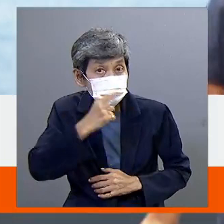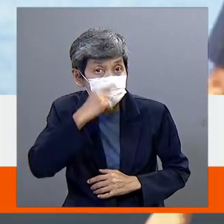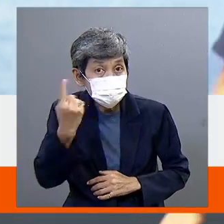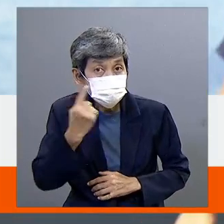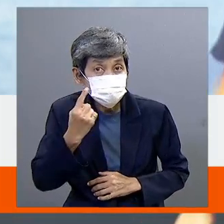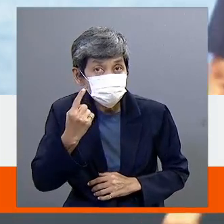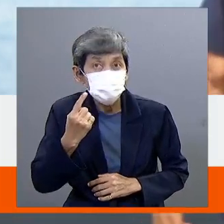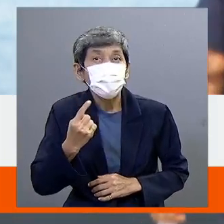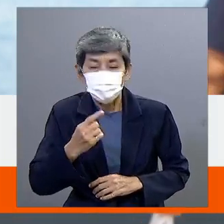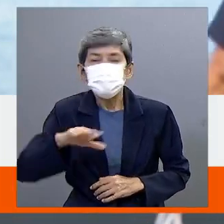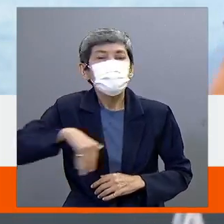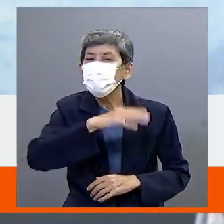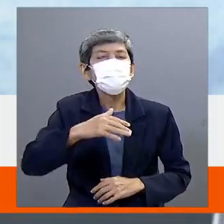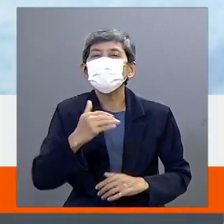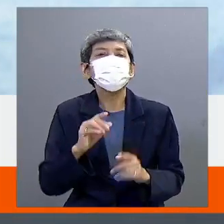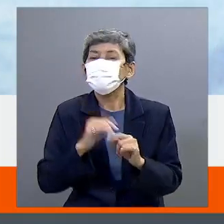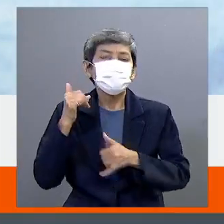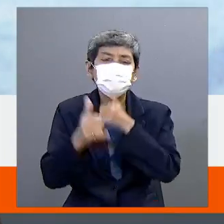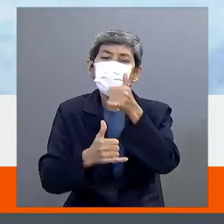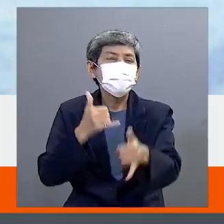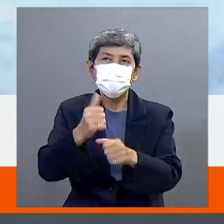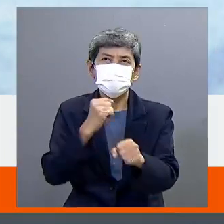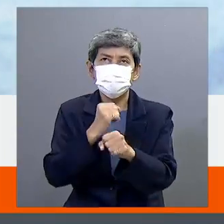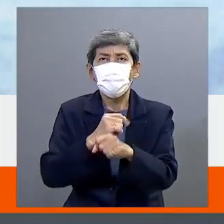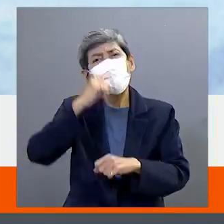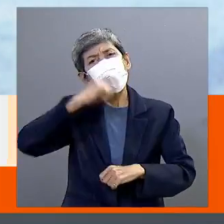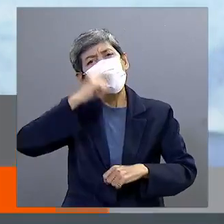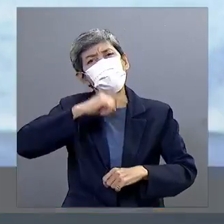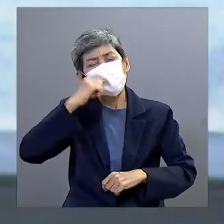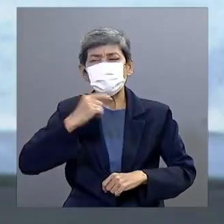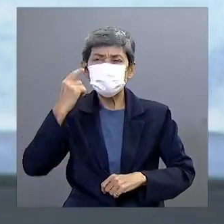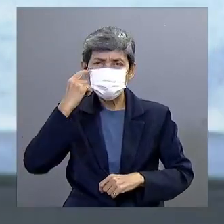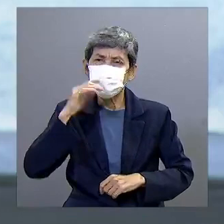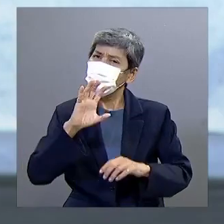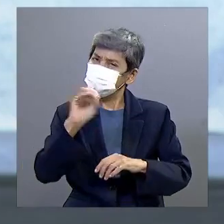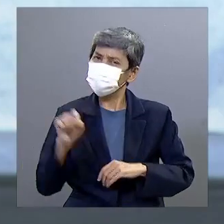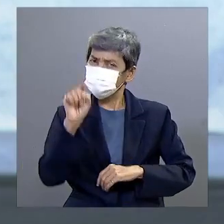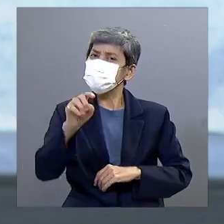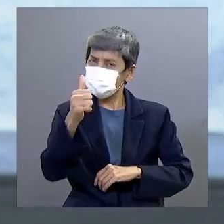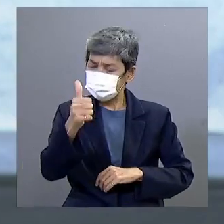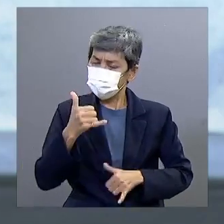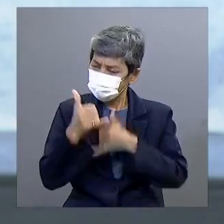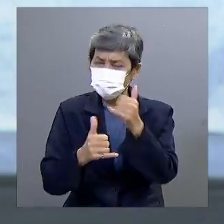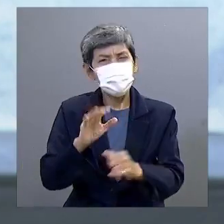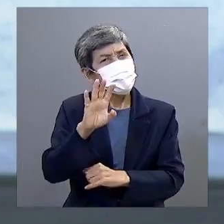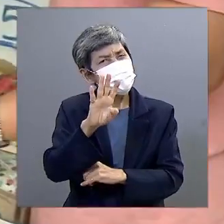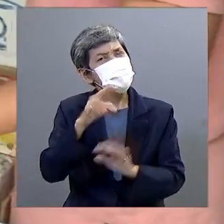ทั้งหมดคนเข้าศูนย์นะฮะคนไทยถือว่าเราเฉลี่ยกลับมา 50% นะฮะประมาณสัก 40,000 คน